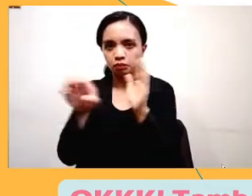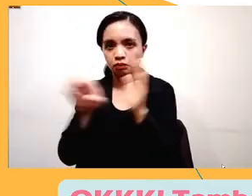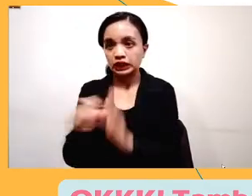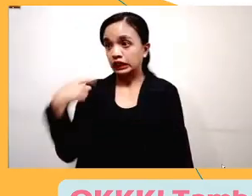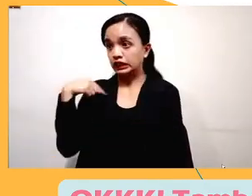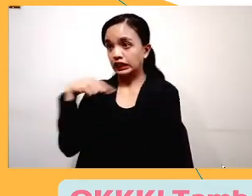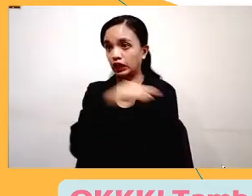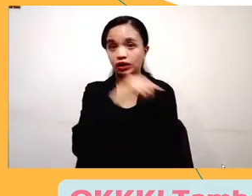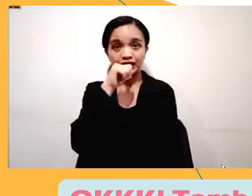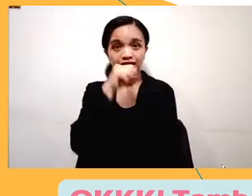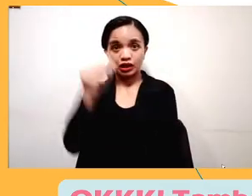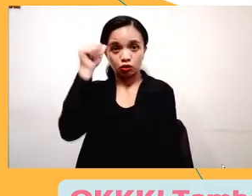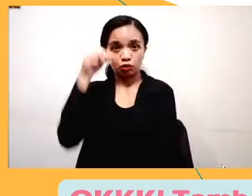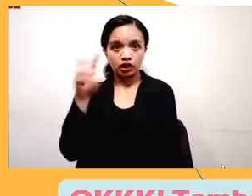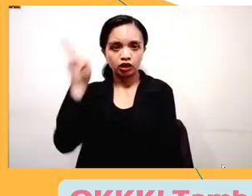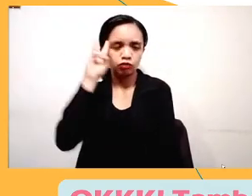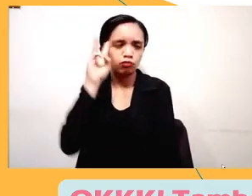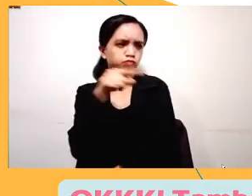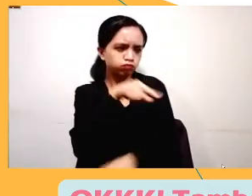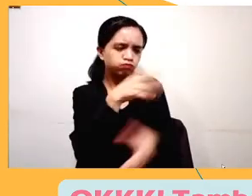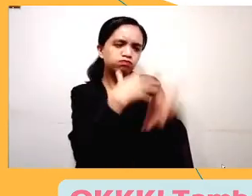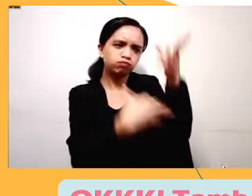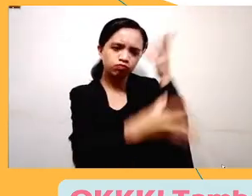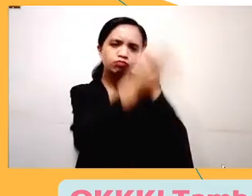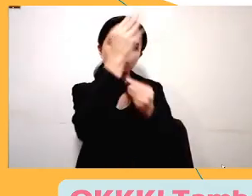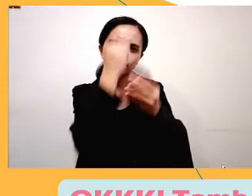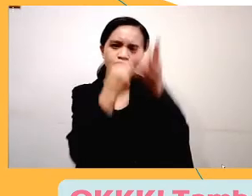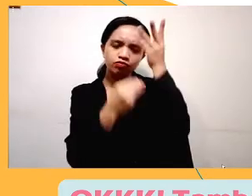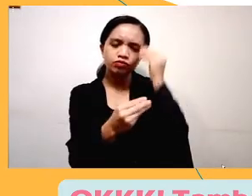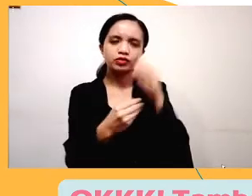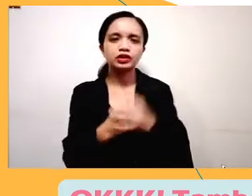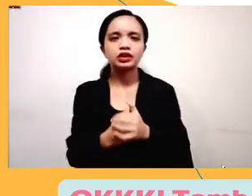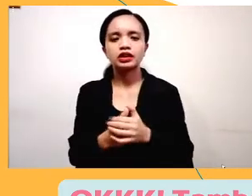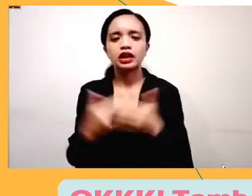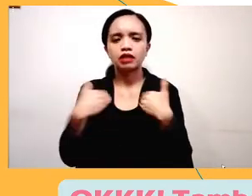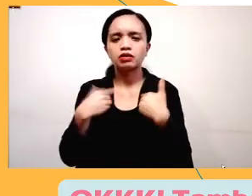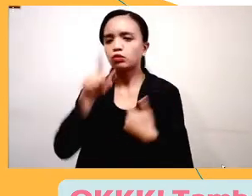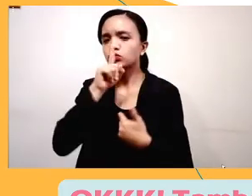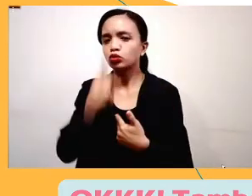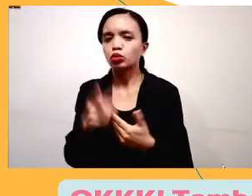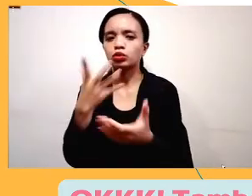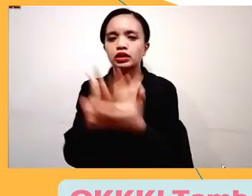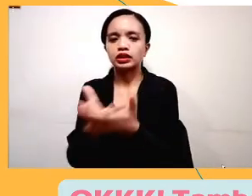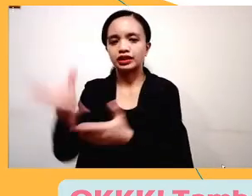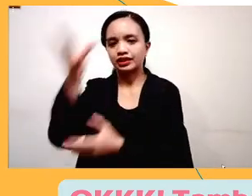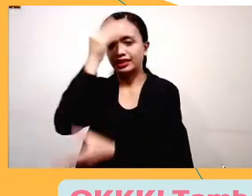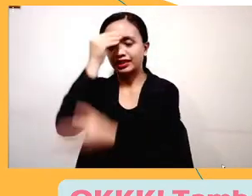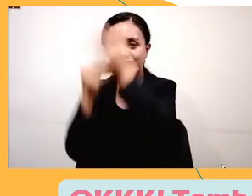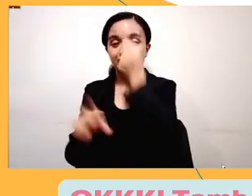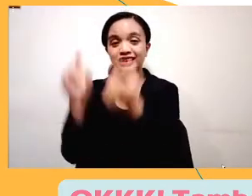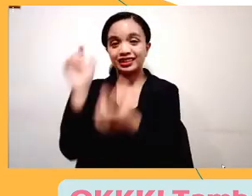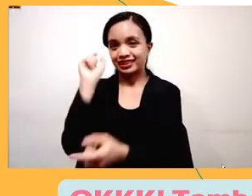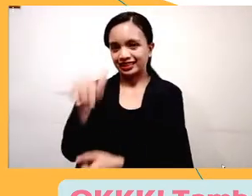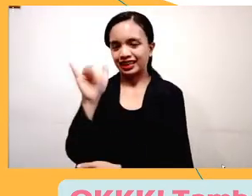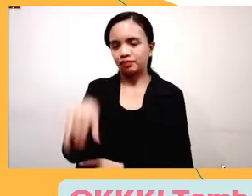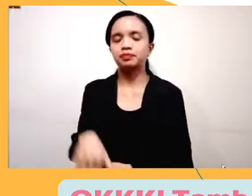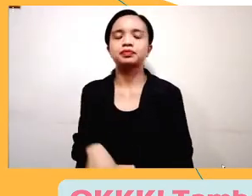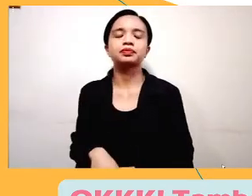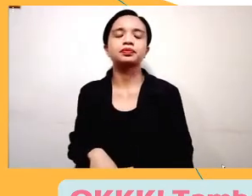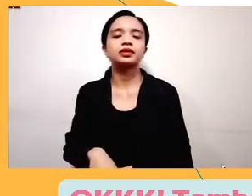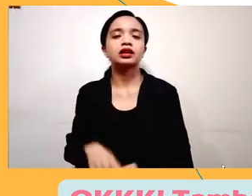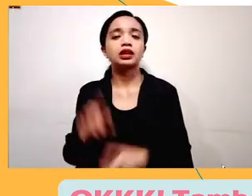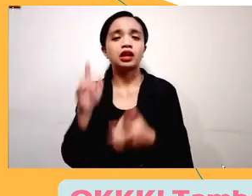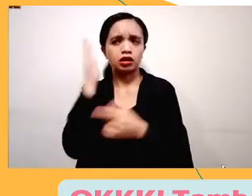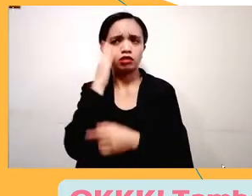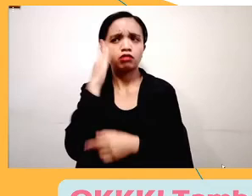yan, di ba? Meron din process of relearning. Yan, di ba? Yung mga dating alam na natin na ay,